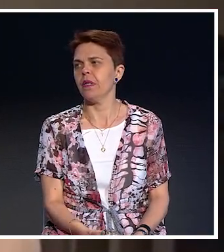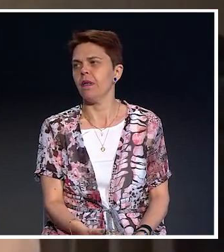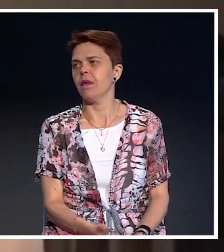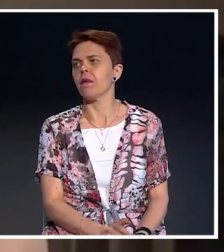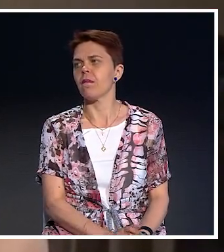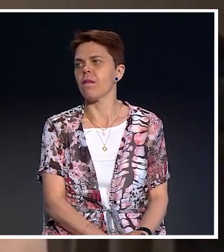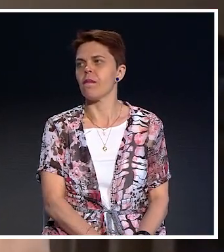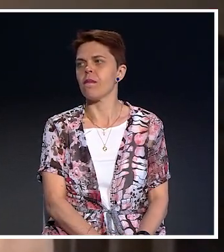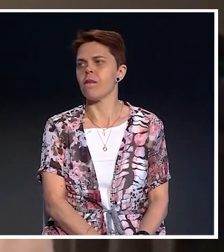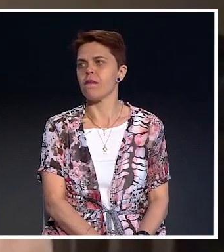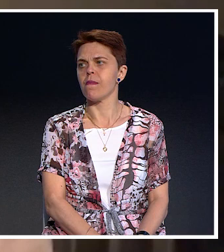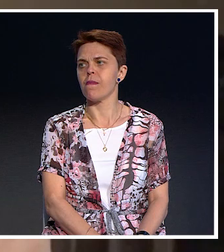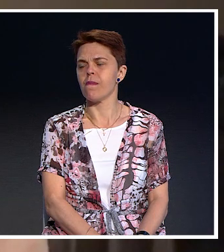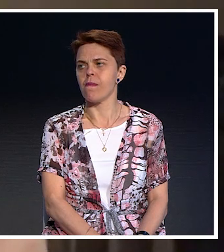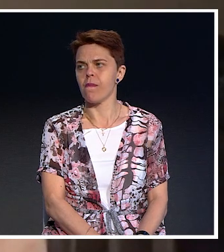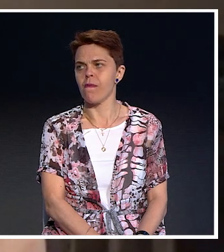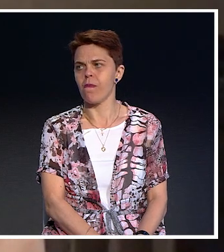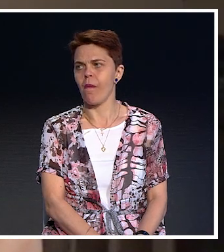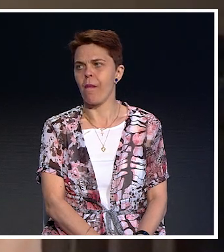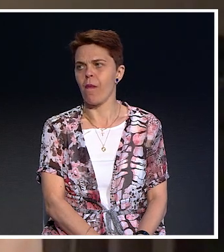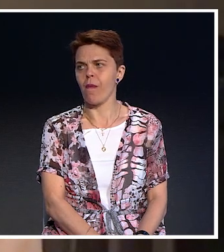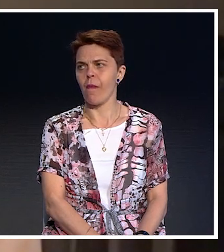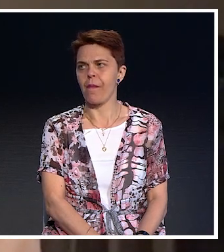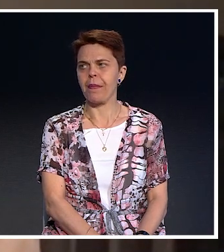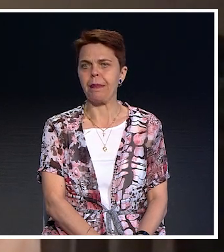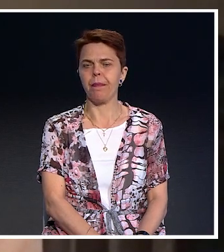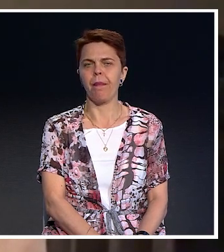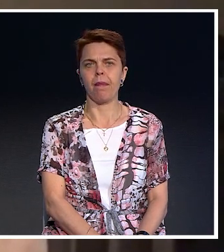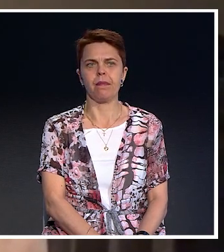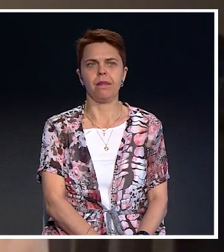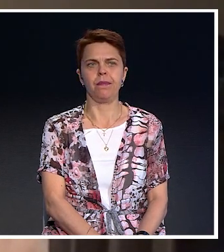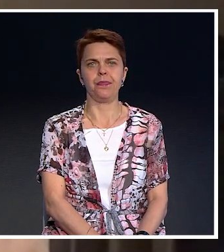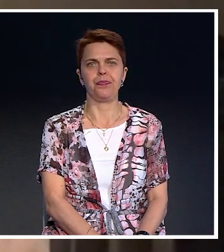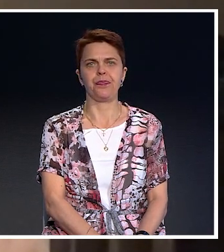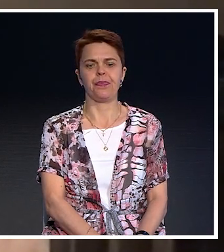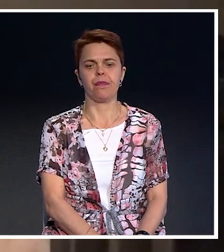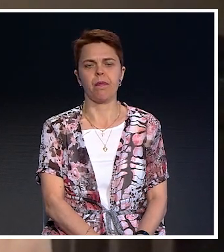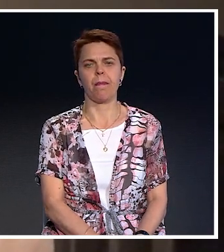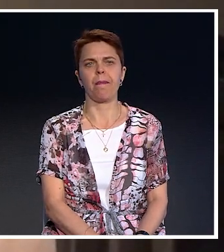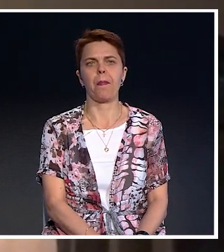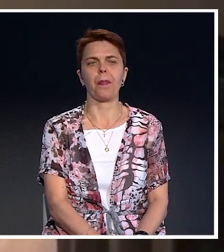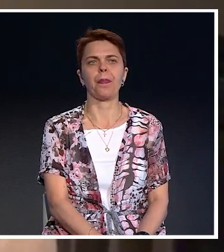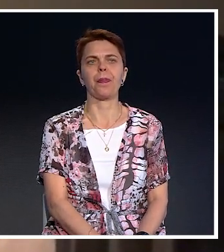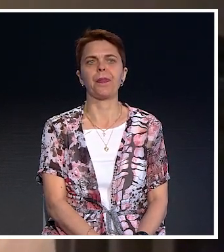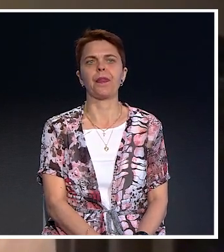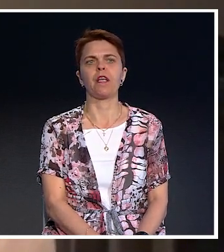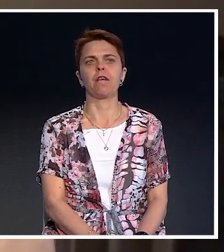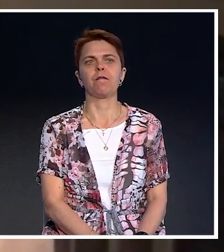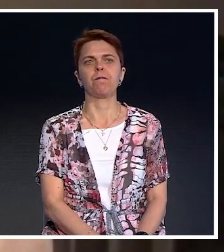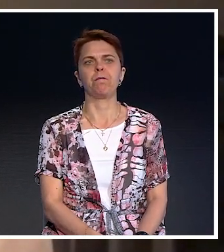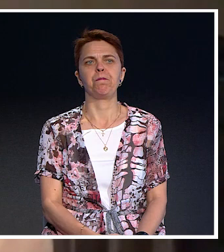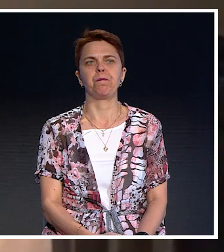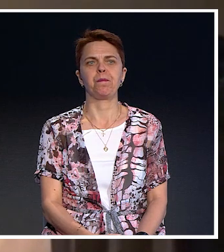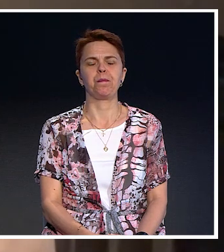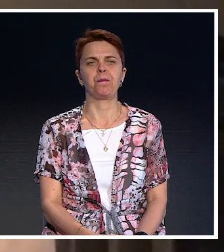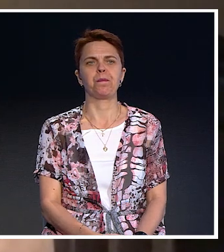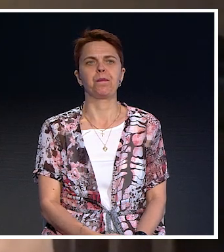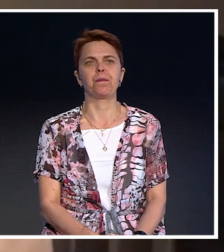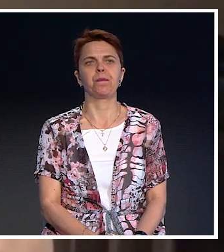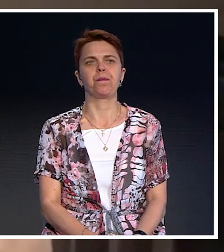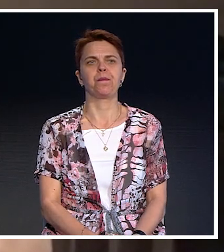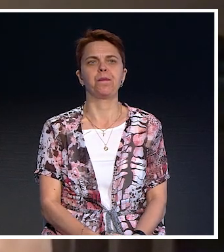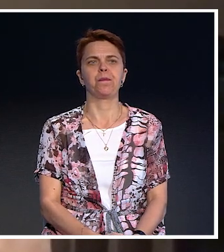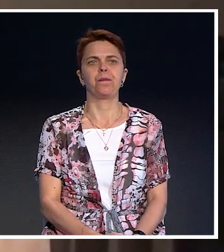Так, дуже дякую за те, що запросили мене на вашу конференцію. Для мене велика честь бути тут разом із багатьма поважними